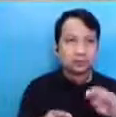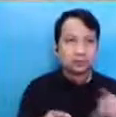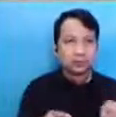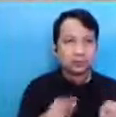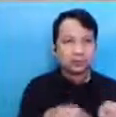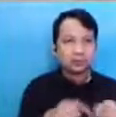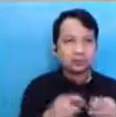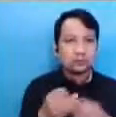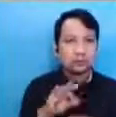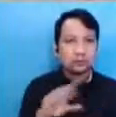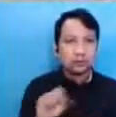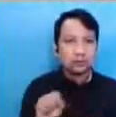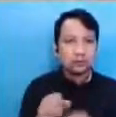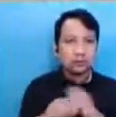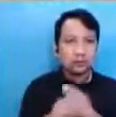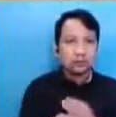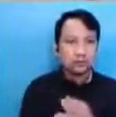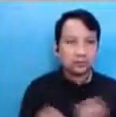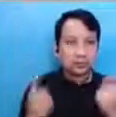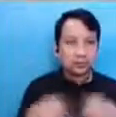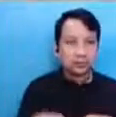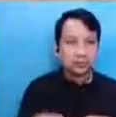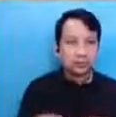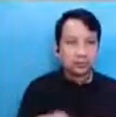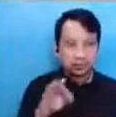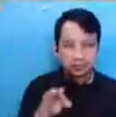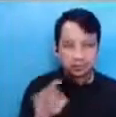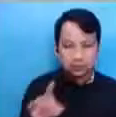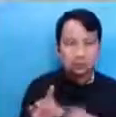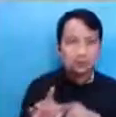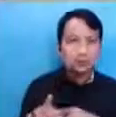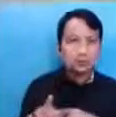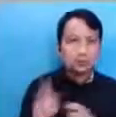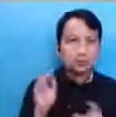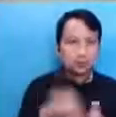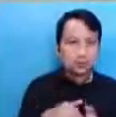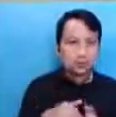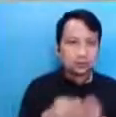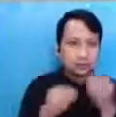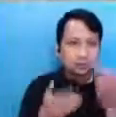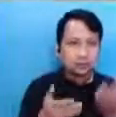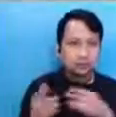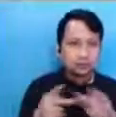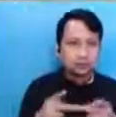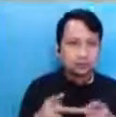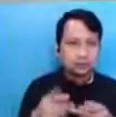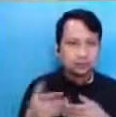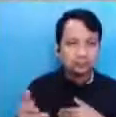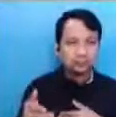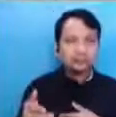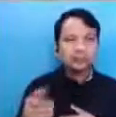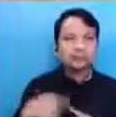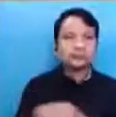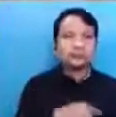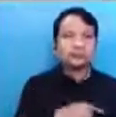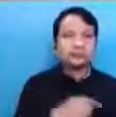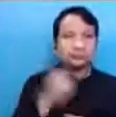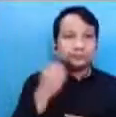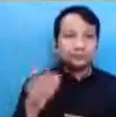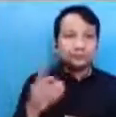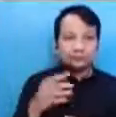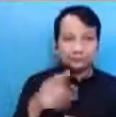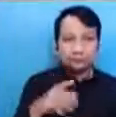Protection. Nakaabot po tayo ng 98,000 na mga tao na nag-preemptive evacuation as of